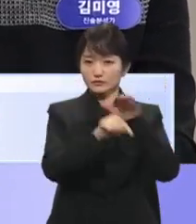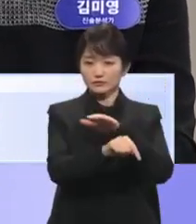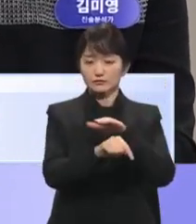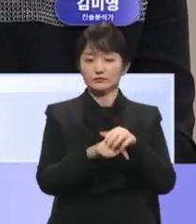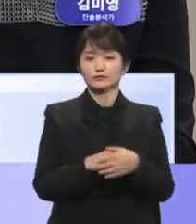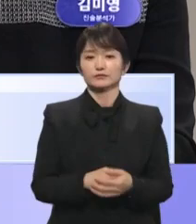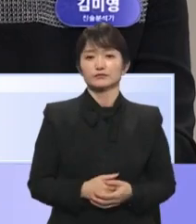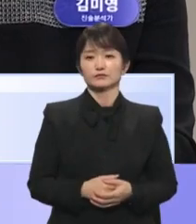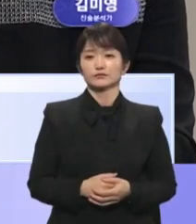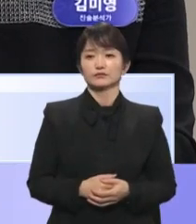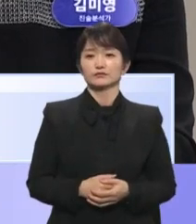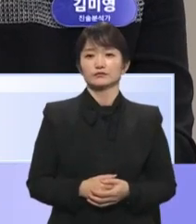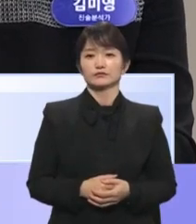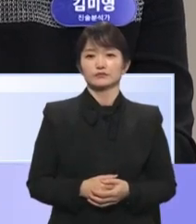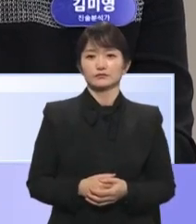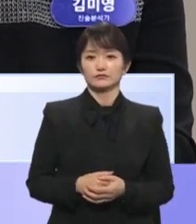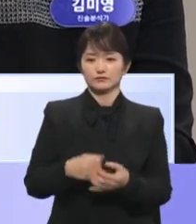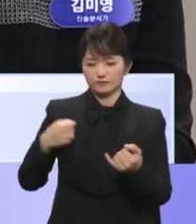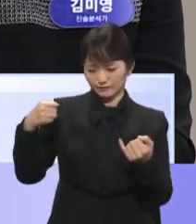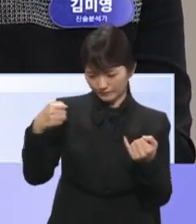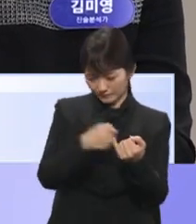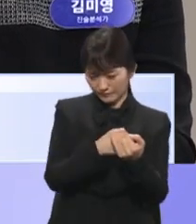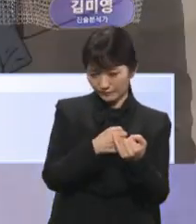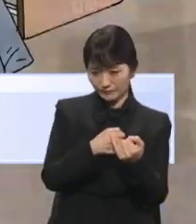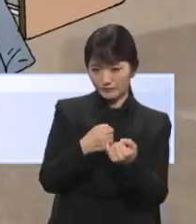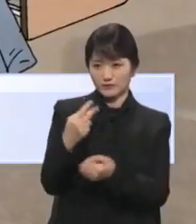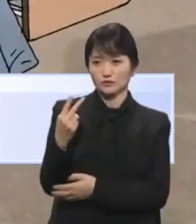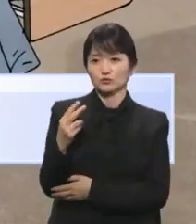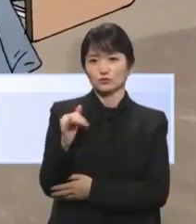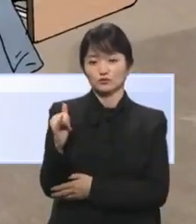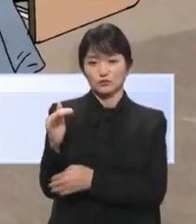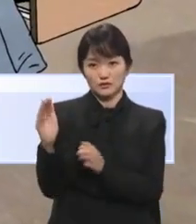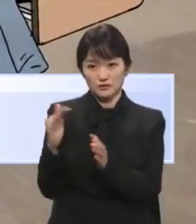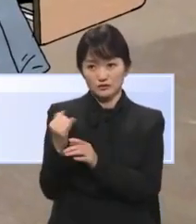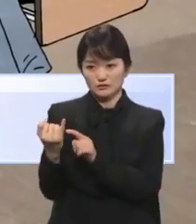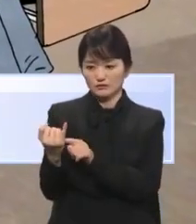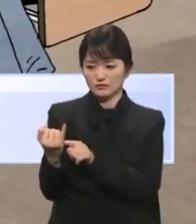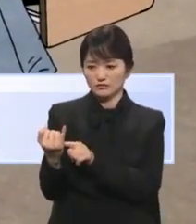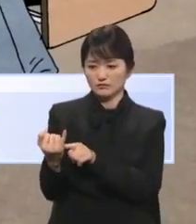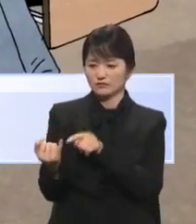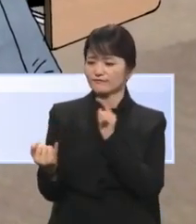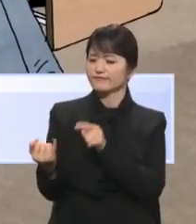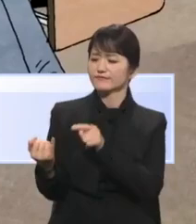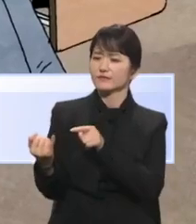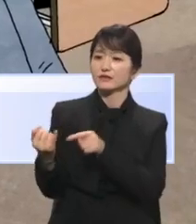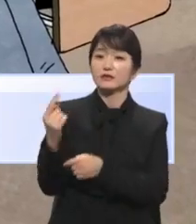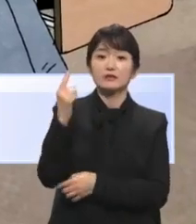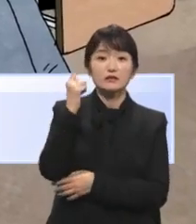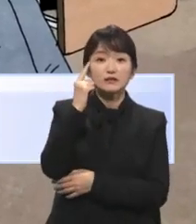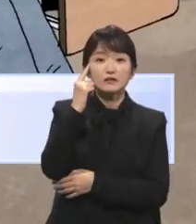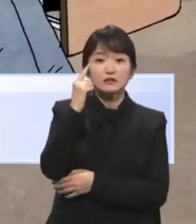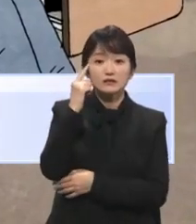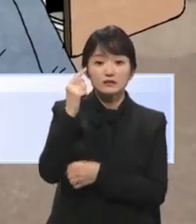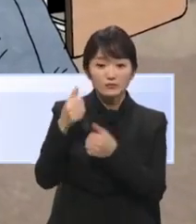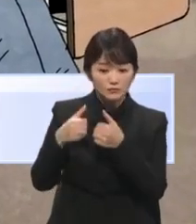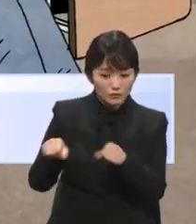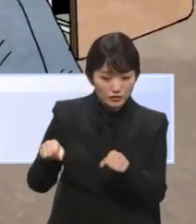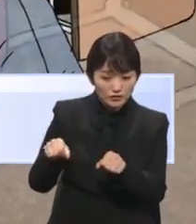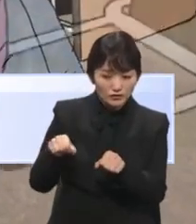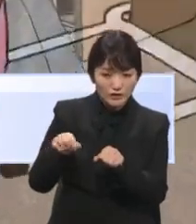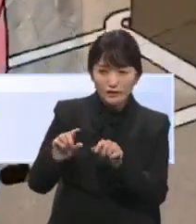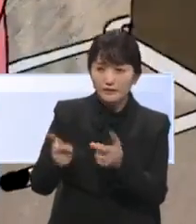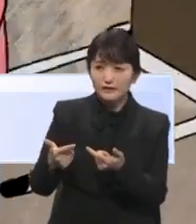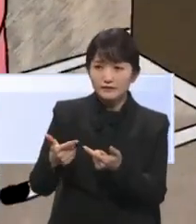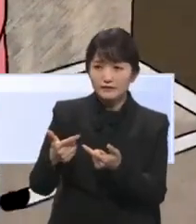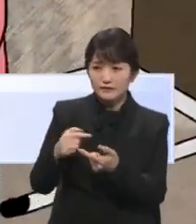당시에 이제 가해를 했다라고 추청되는 이제 두 명의 학생에게 이제 따지는 겁예 입니다 뭐 휴대폰을 부셨지 않았냐 대답을